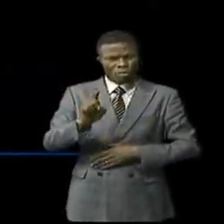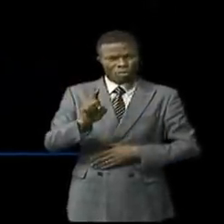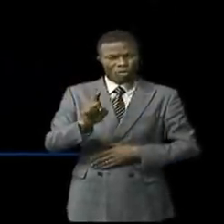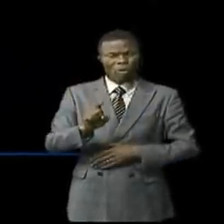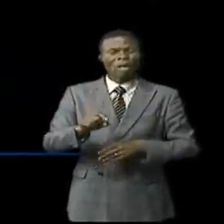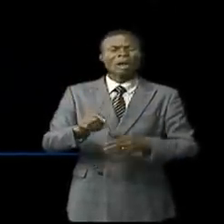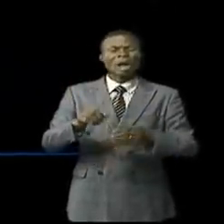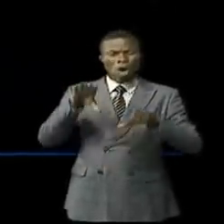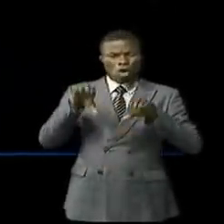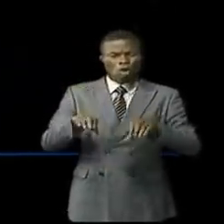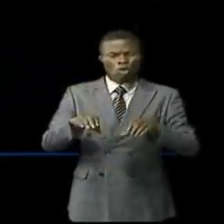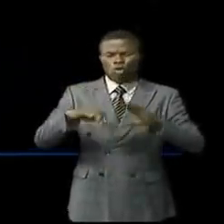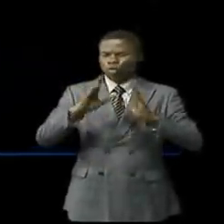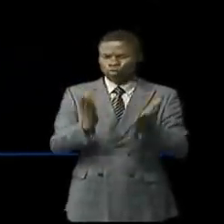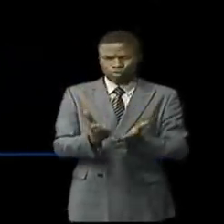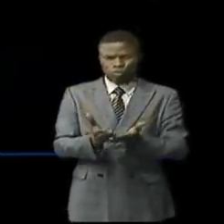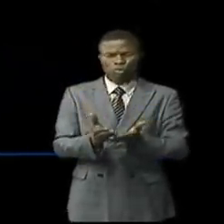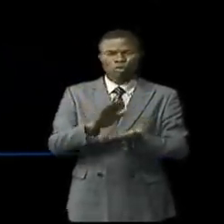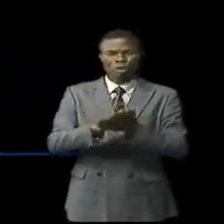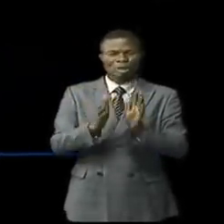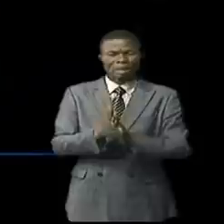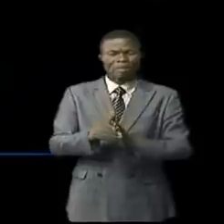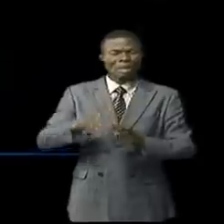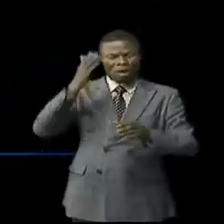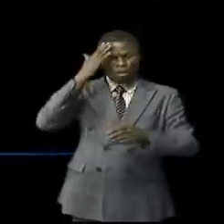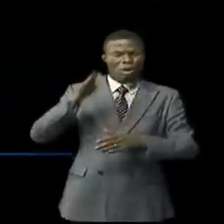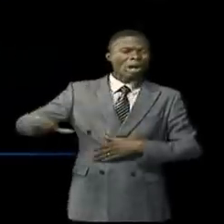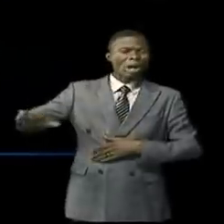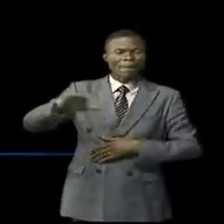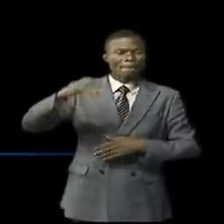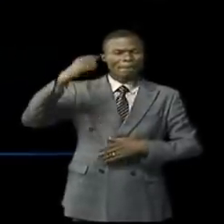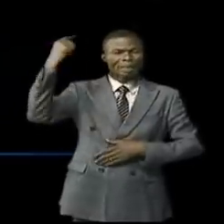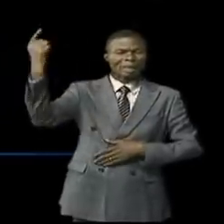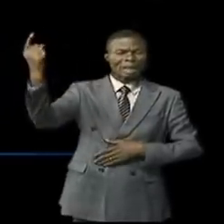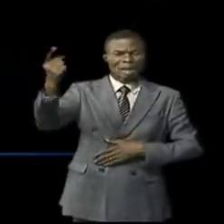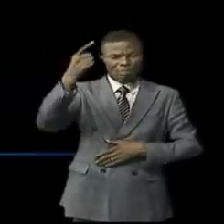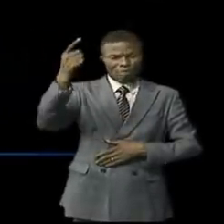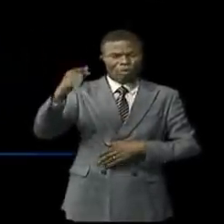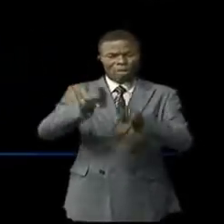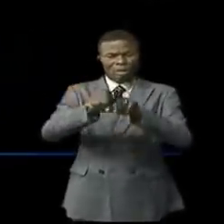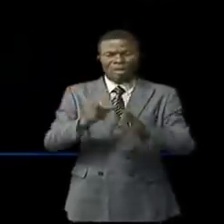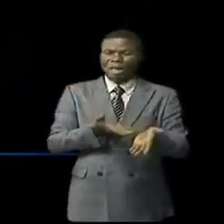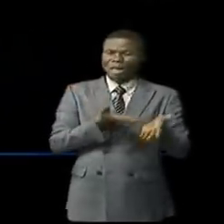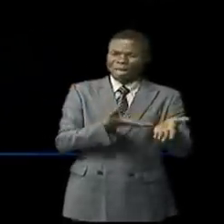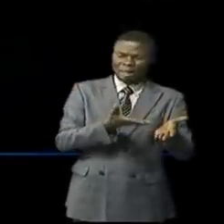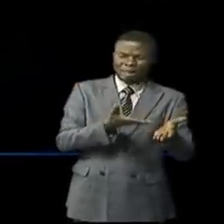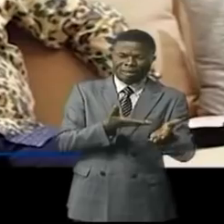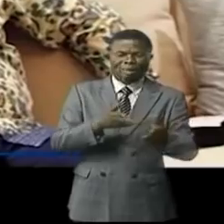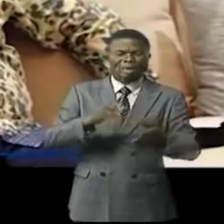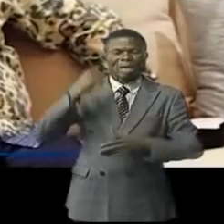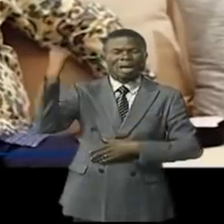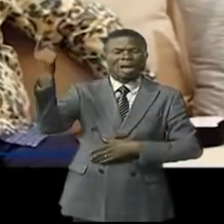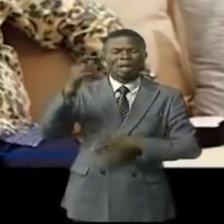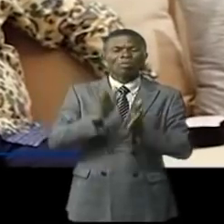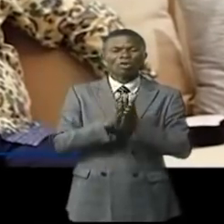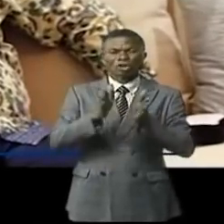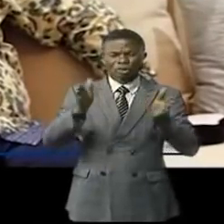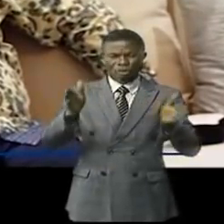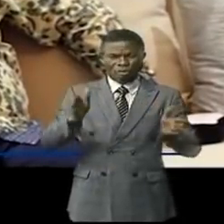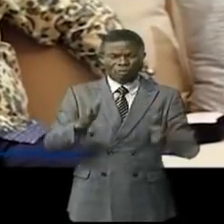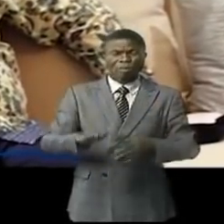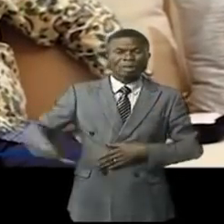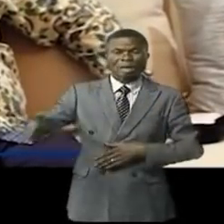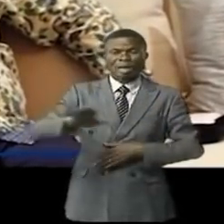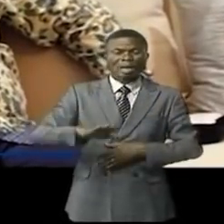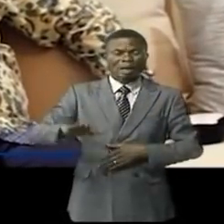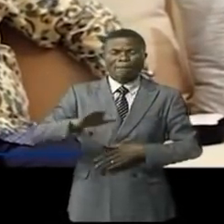Congo et des Congolais puisse être connu, apprécié et aidé par tout le monde. Un des plus grands pays catholiques